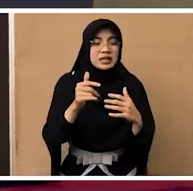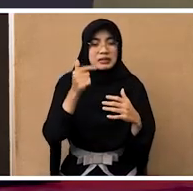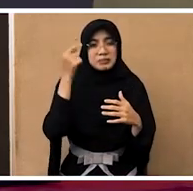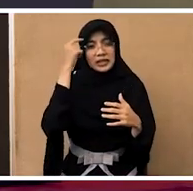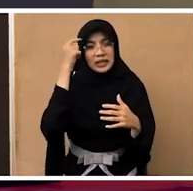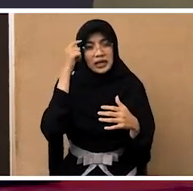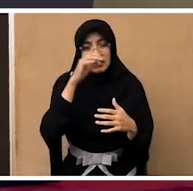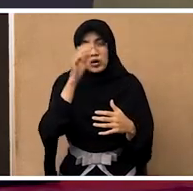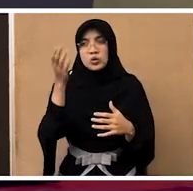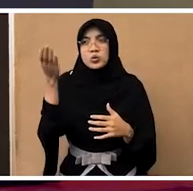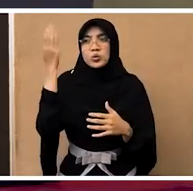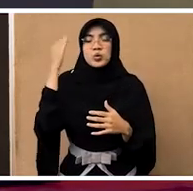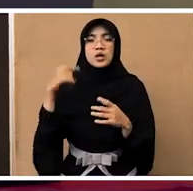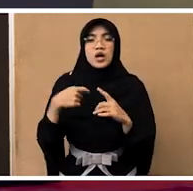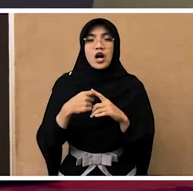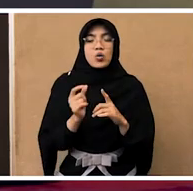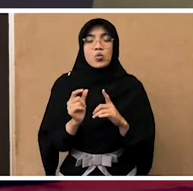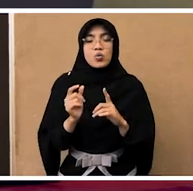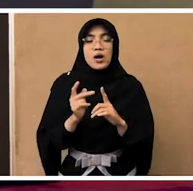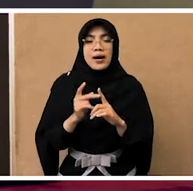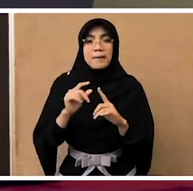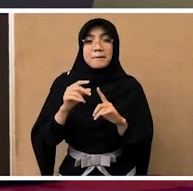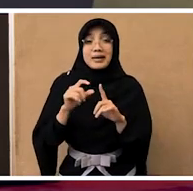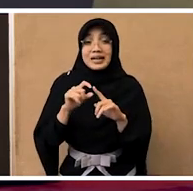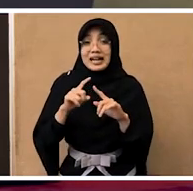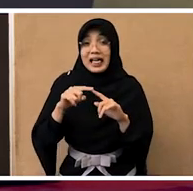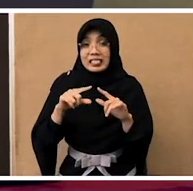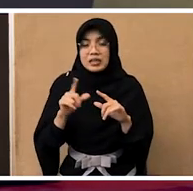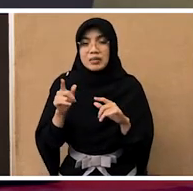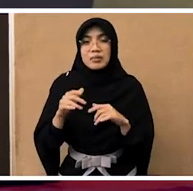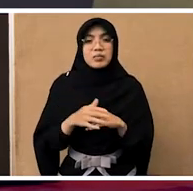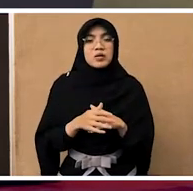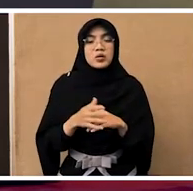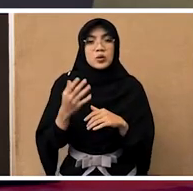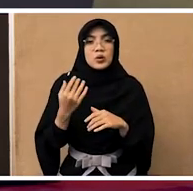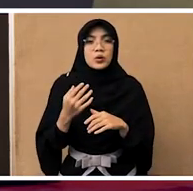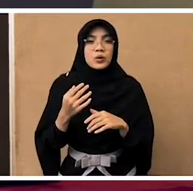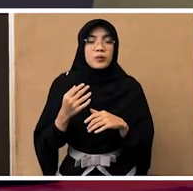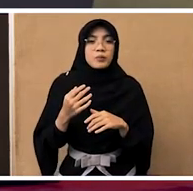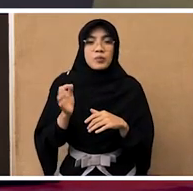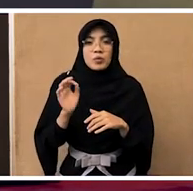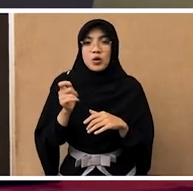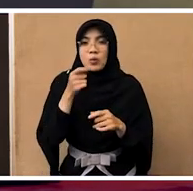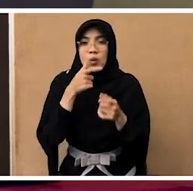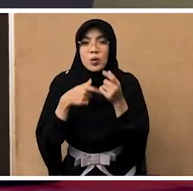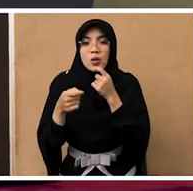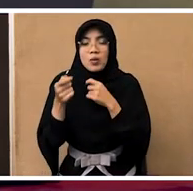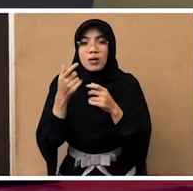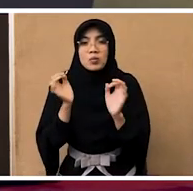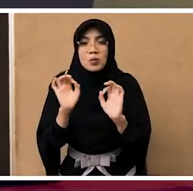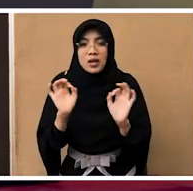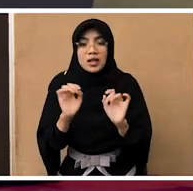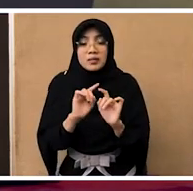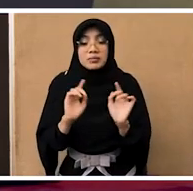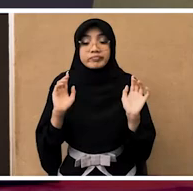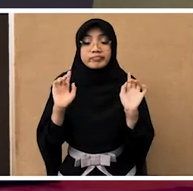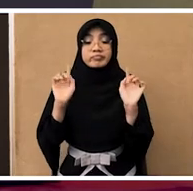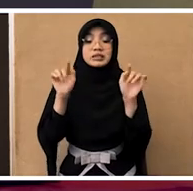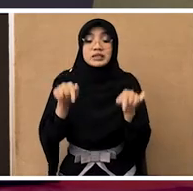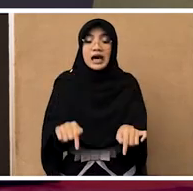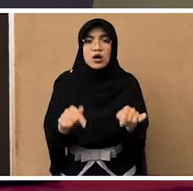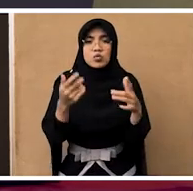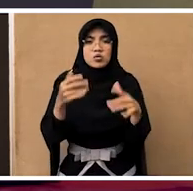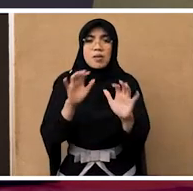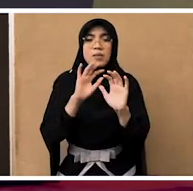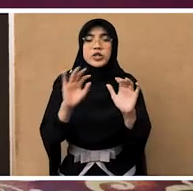pikirannya itu Zaman kuhp perdata dulu karena zaman dulu phinisilin aja belum ketemu gitu ya Belum ada obat-obatan nah sementara sekarang itu